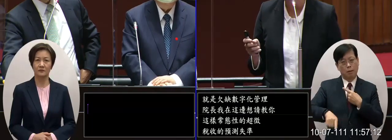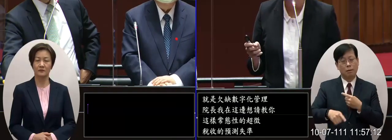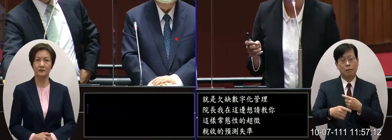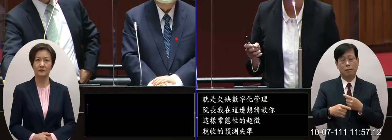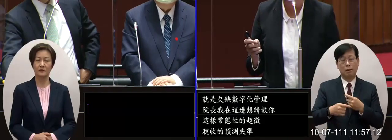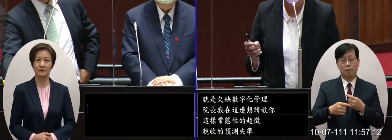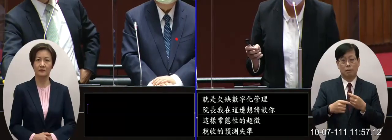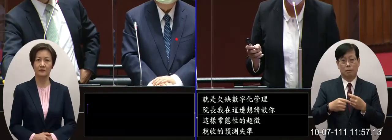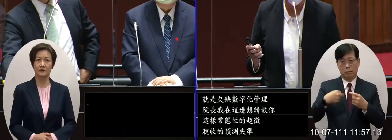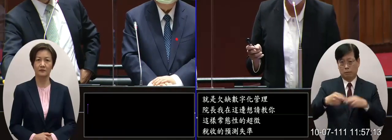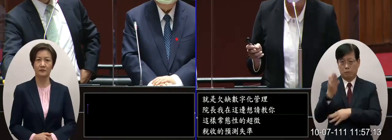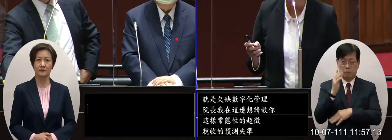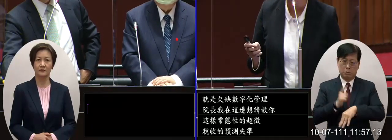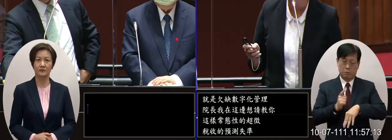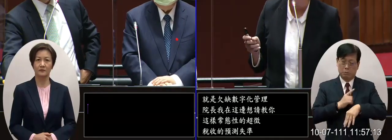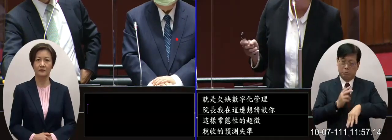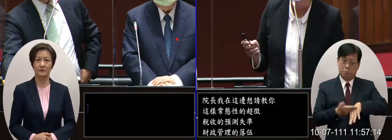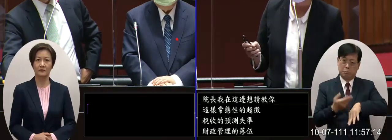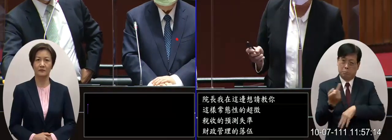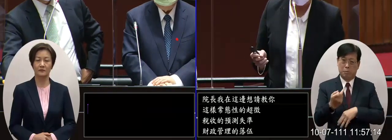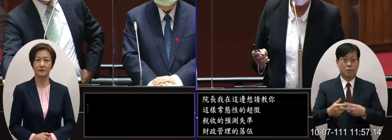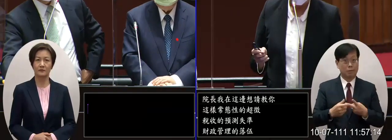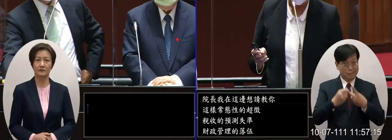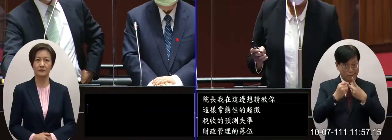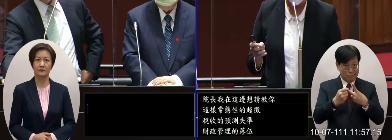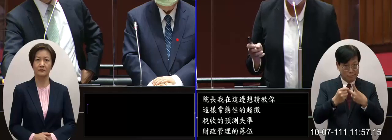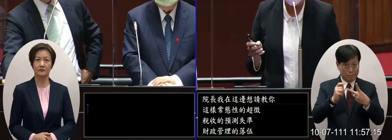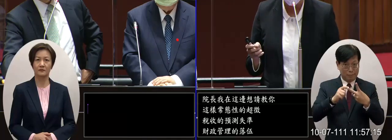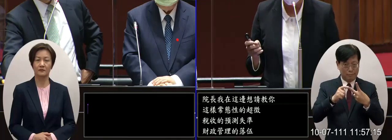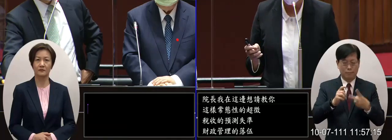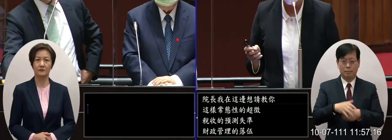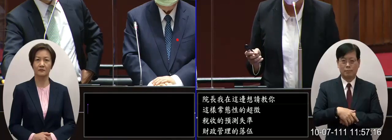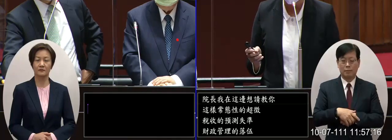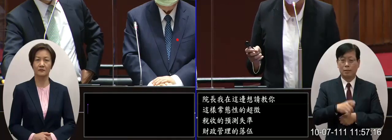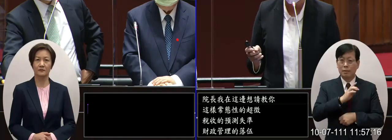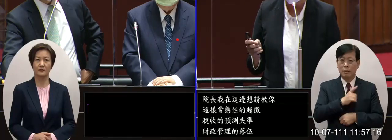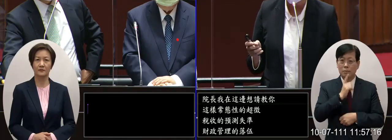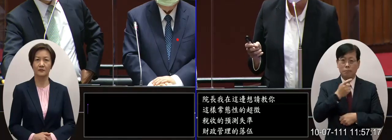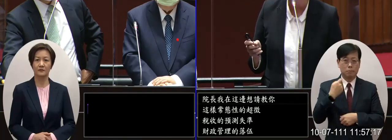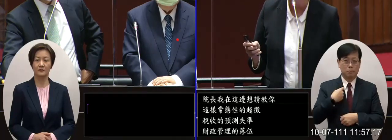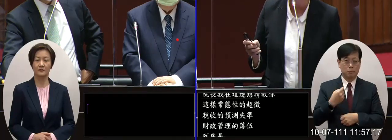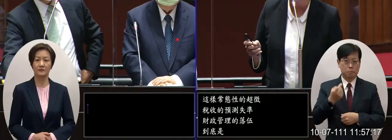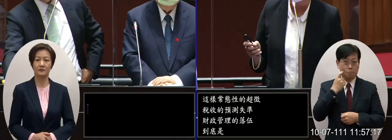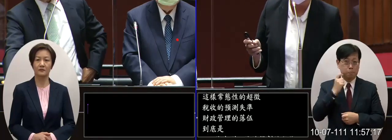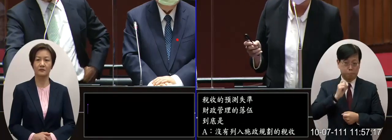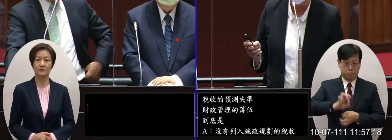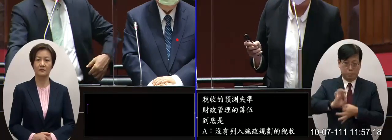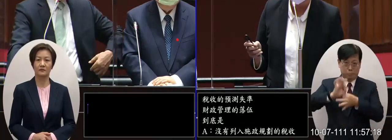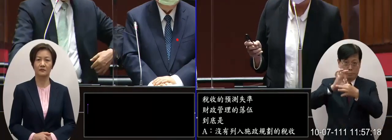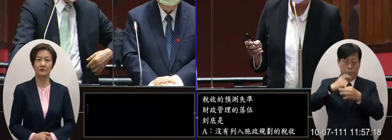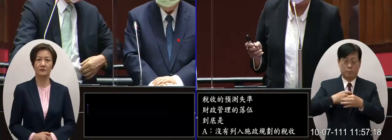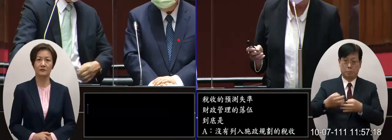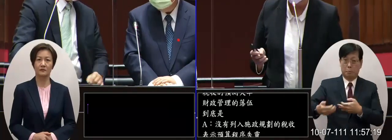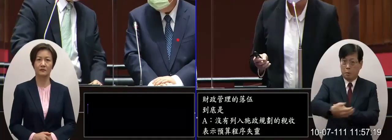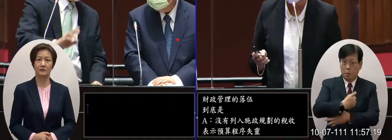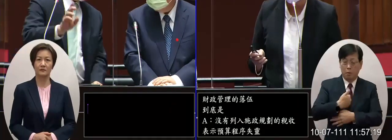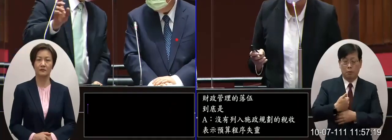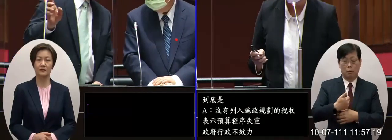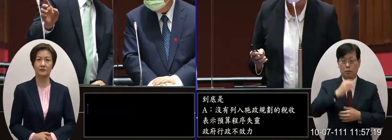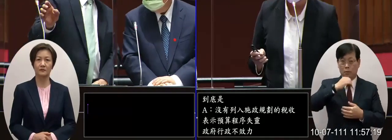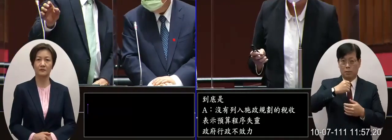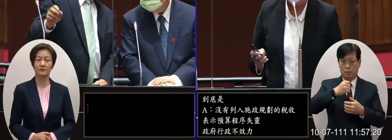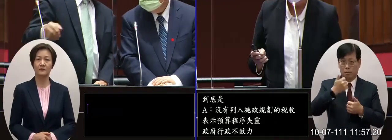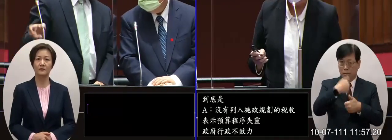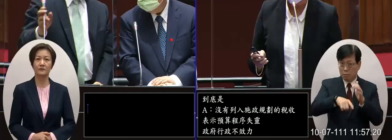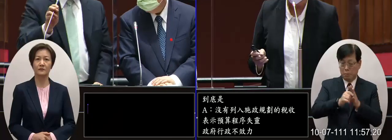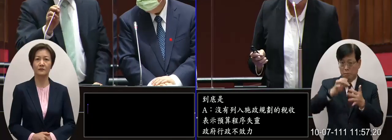政府的行政不效率，或者是 B 虚增的一个户税，那就表示整体的这些税制失